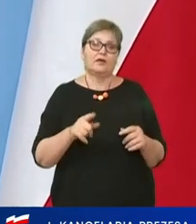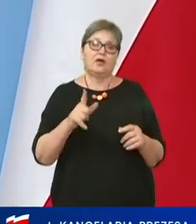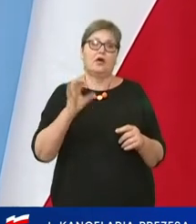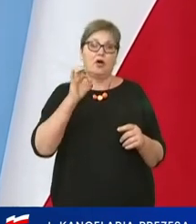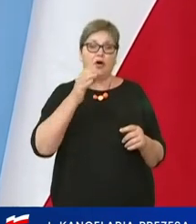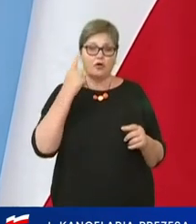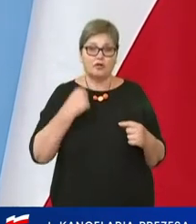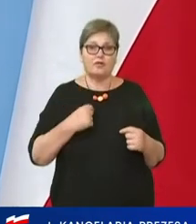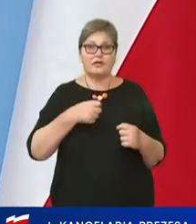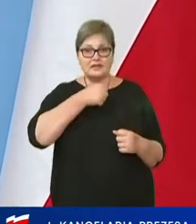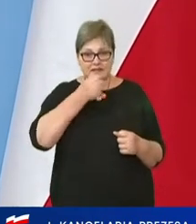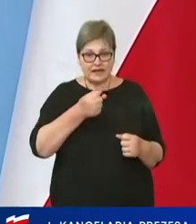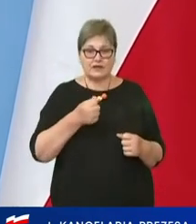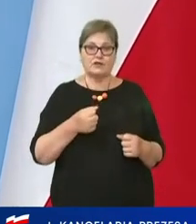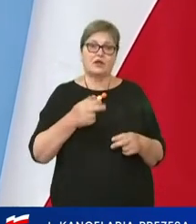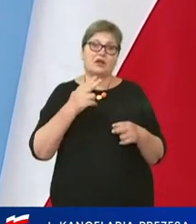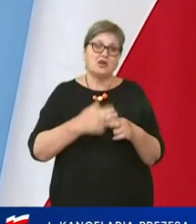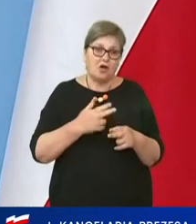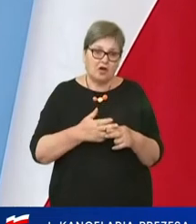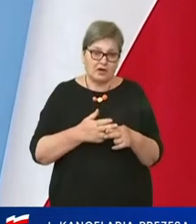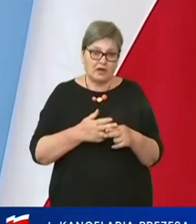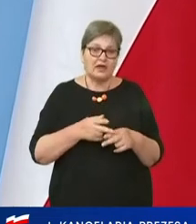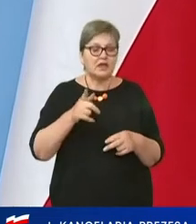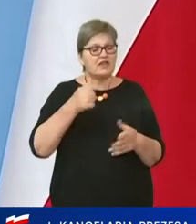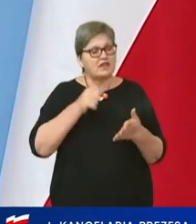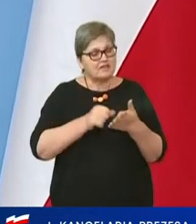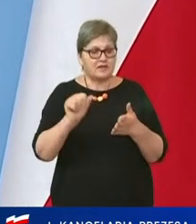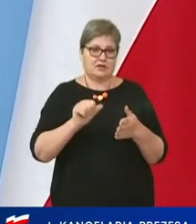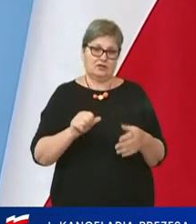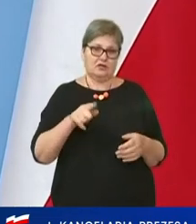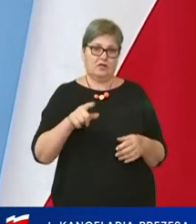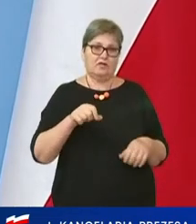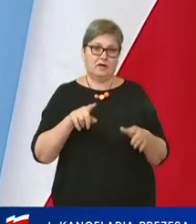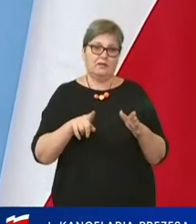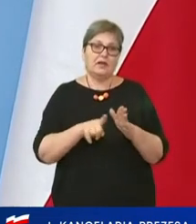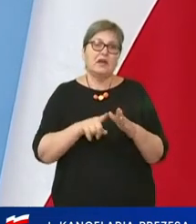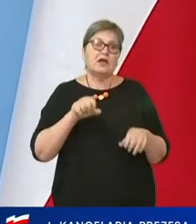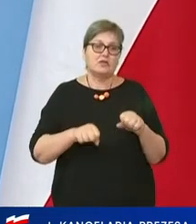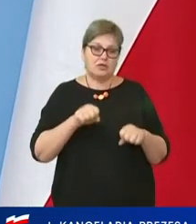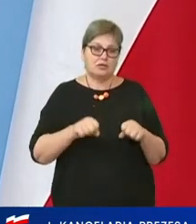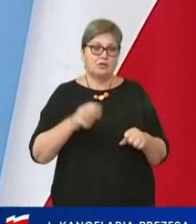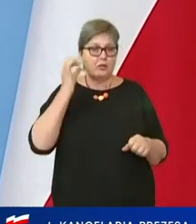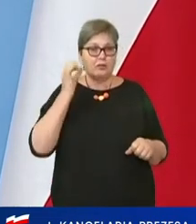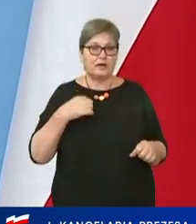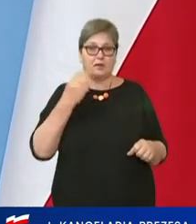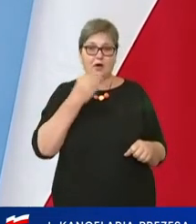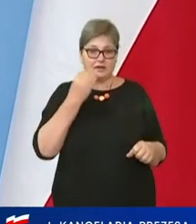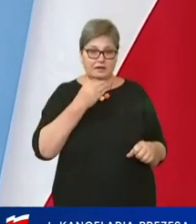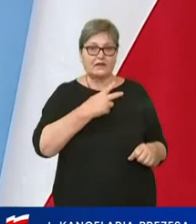schorowane jest wyjątkowa, jeżeli chodzi o rząd pana premiera Mateusza Morawieckiego. Od samego początku,